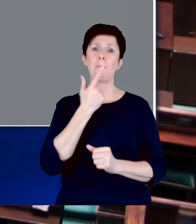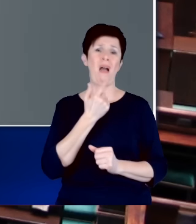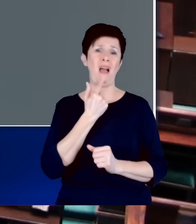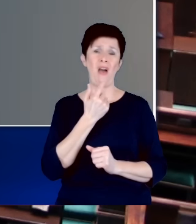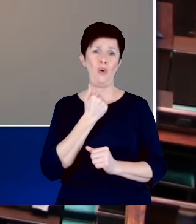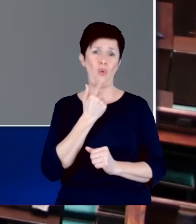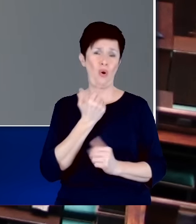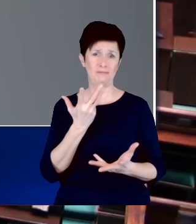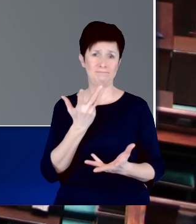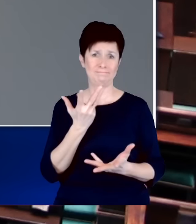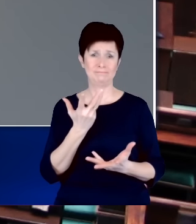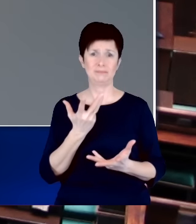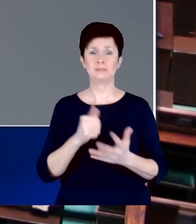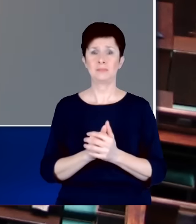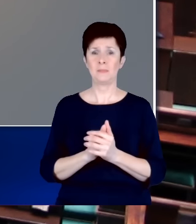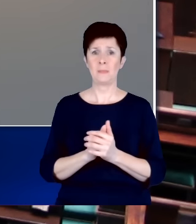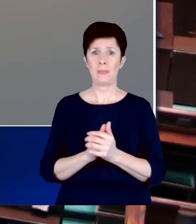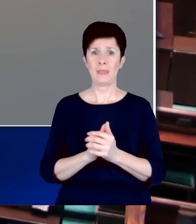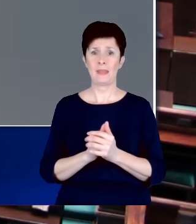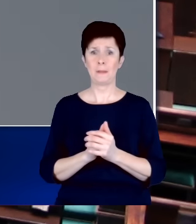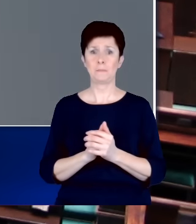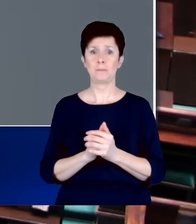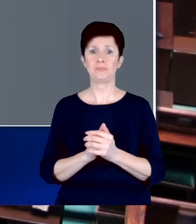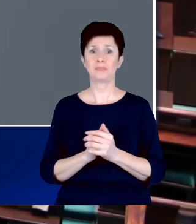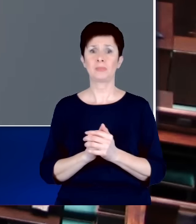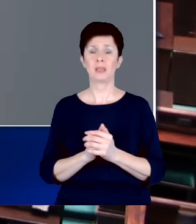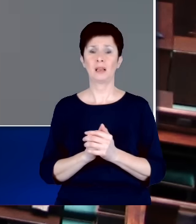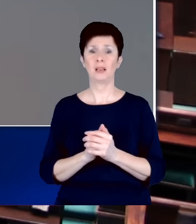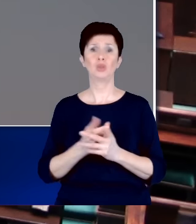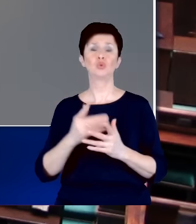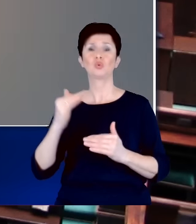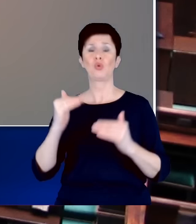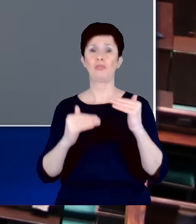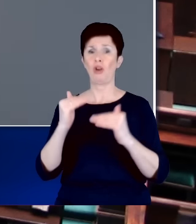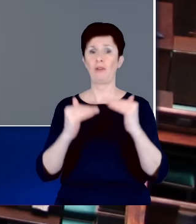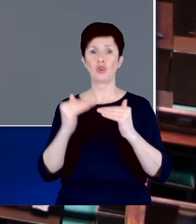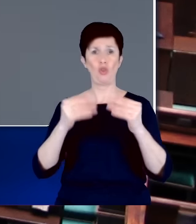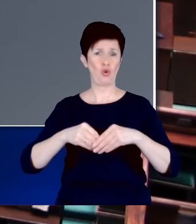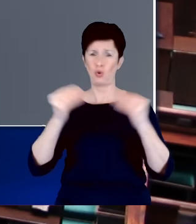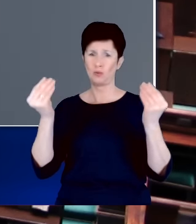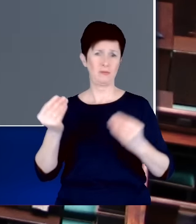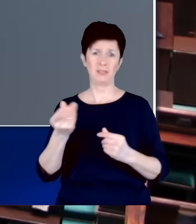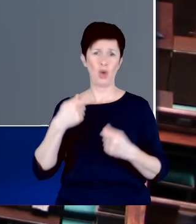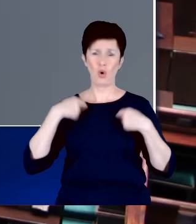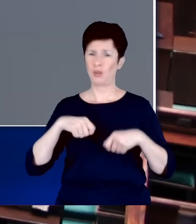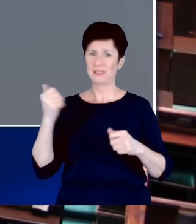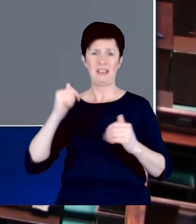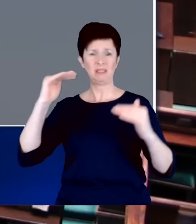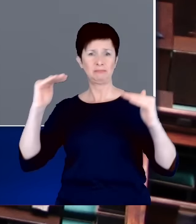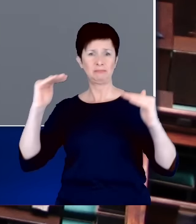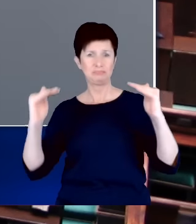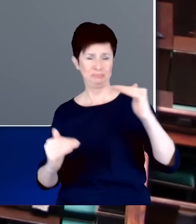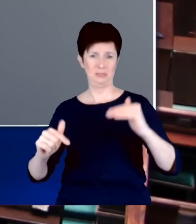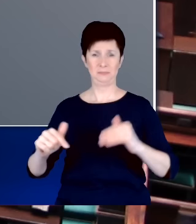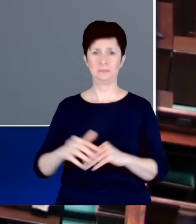tą zeroemisyjność, jeżeli chodzi o ten zrównoważony rozwój. A po drugie o to, i to słusznie, i tu się w